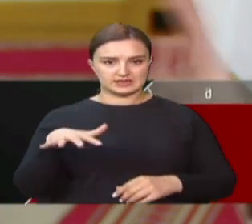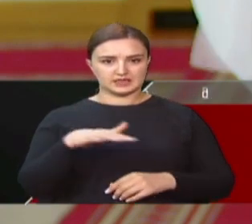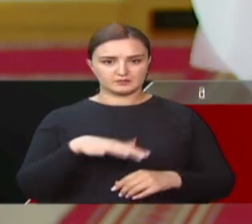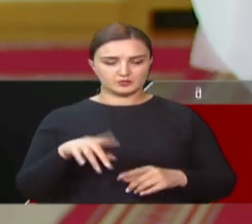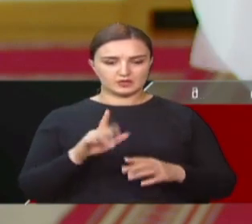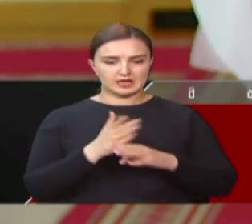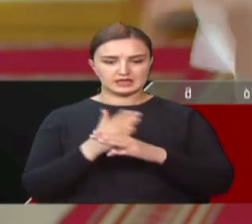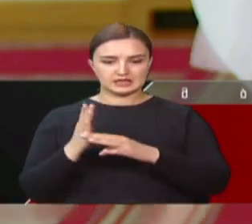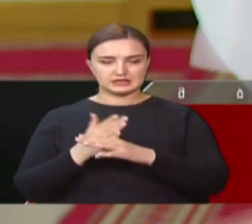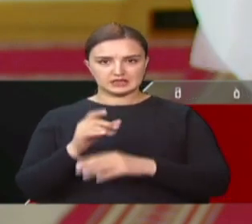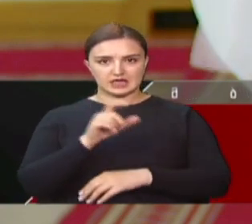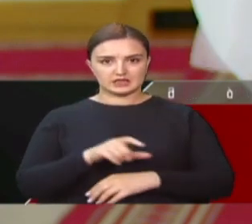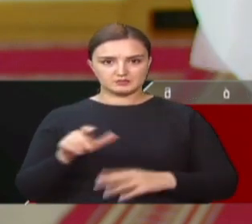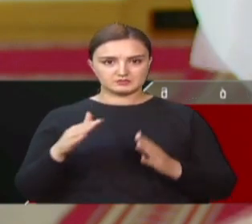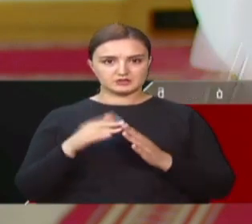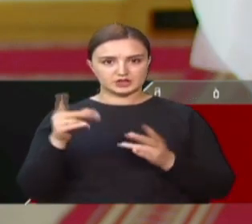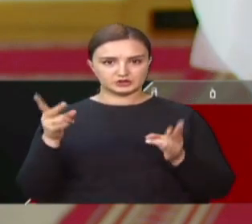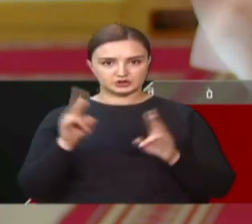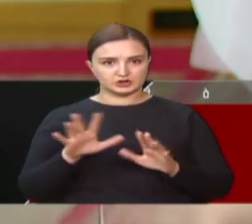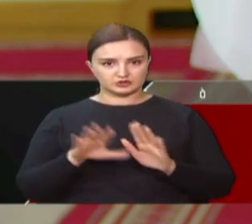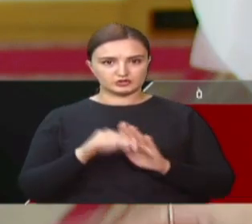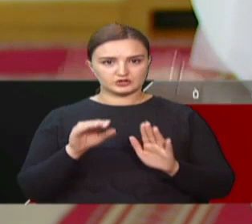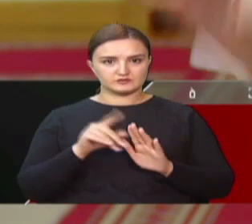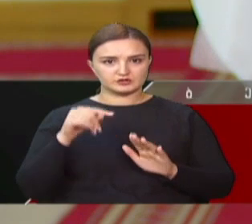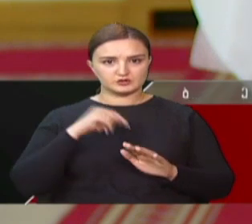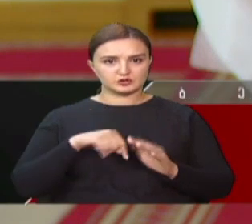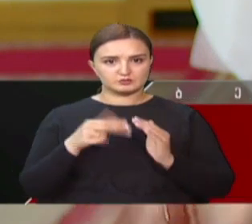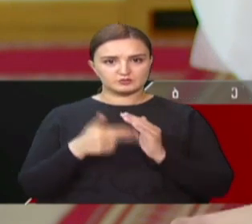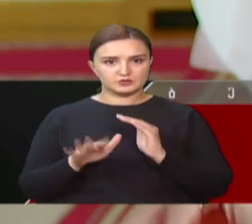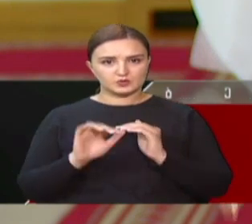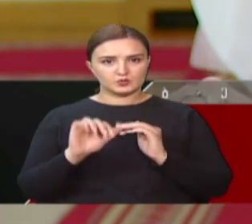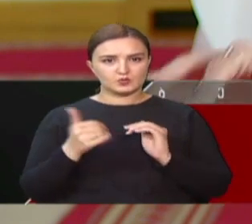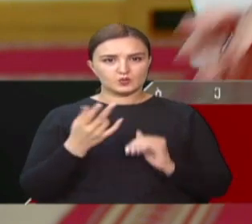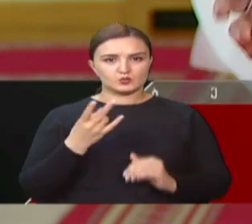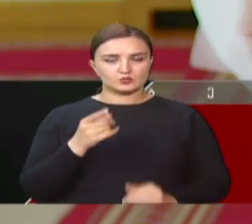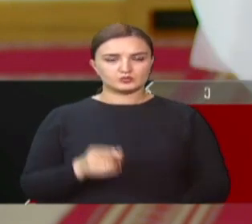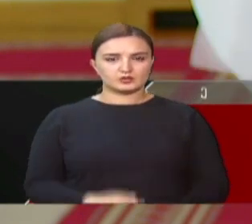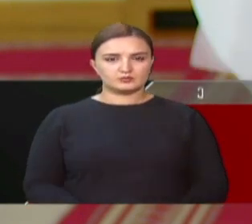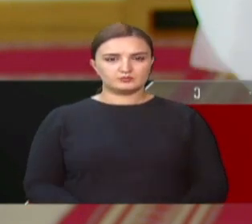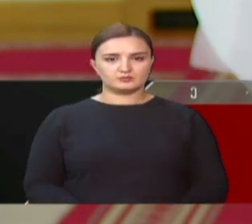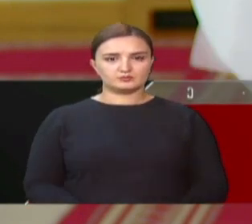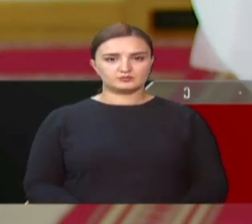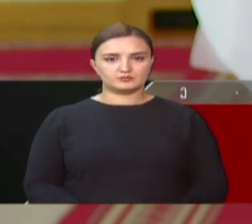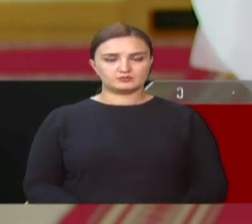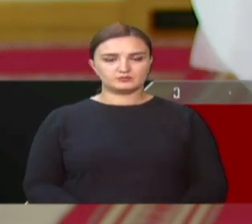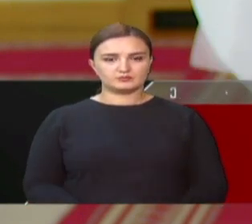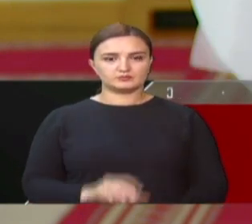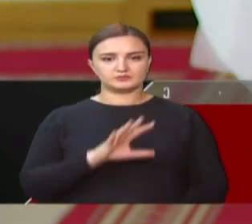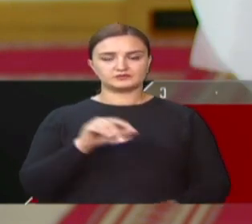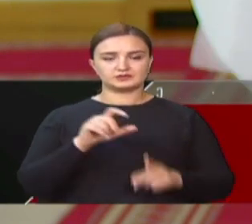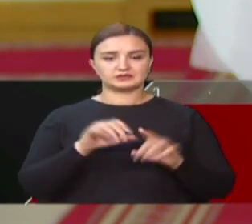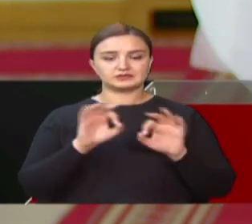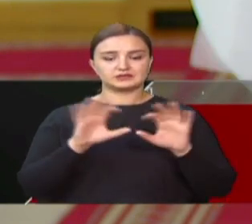რაღაც განაწილდეს, ადამიანების სახლში არ დარჩნენ არჩევნებზე, ფრუსტრაცია, როგორ გადავტეხოთ ნიჰილიზმი, როგორ გადავტეხოთ. ამიტომ ყველა გზავნილი,